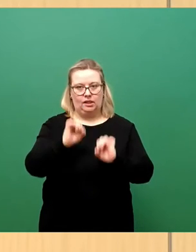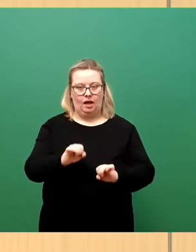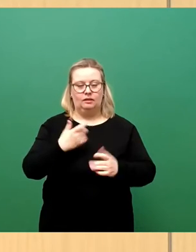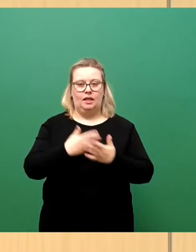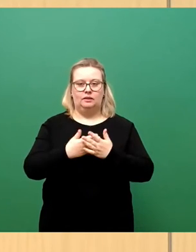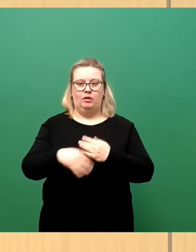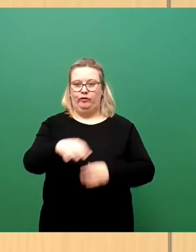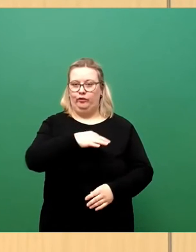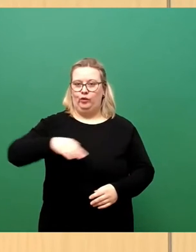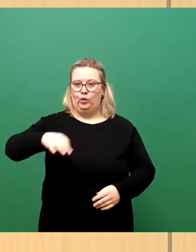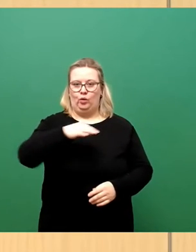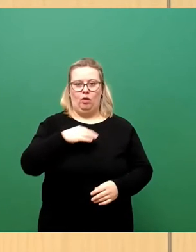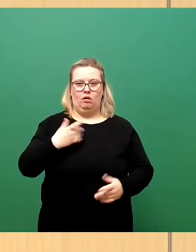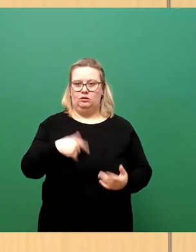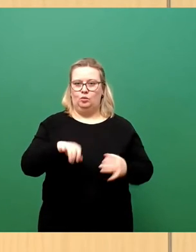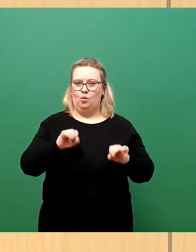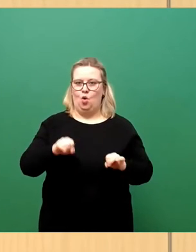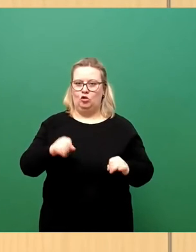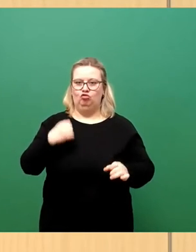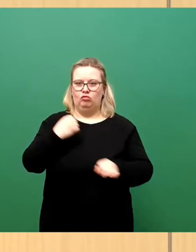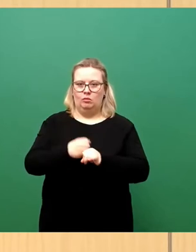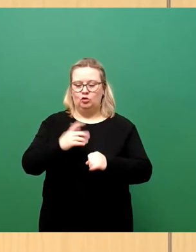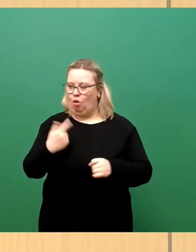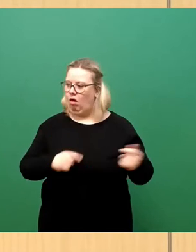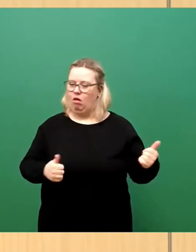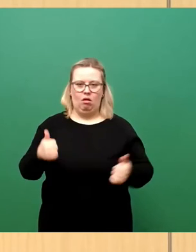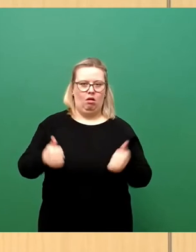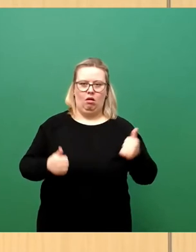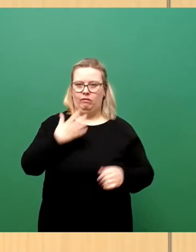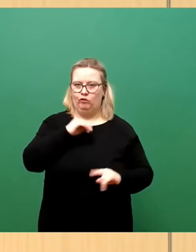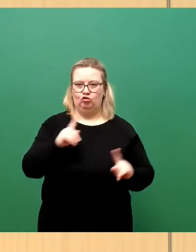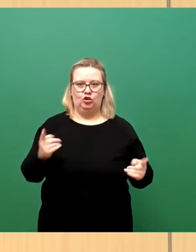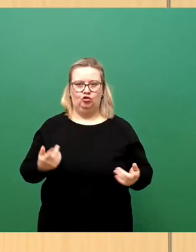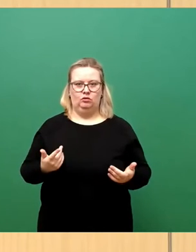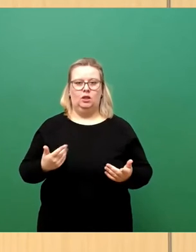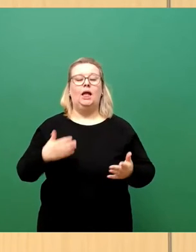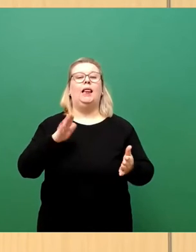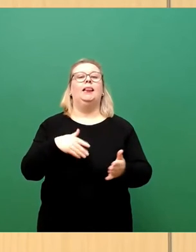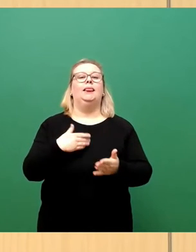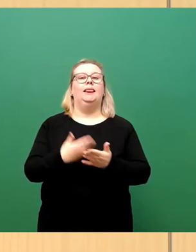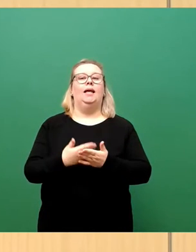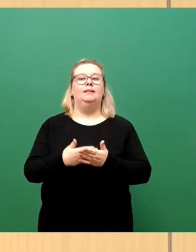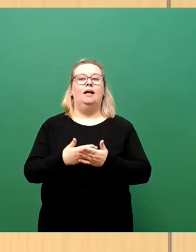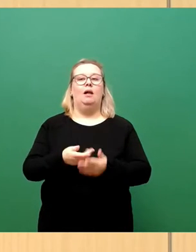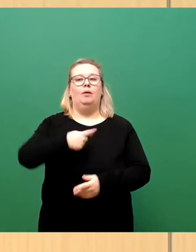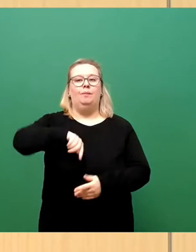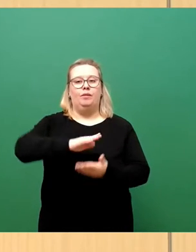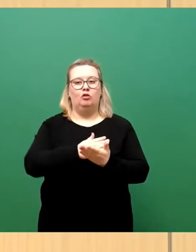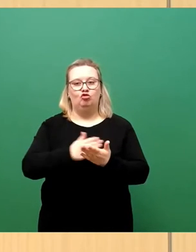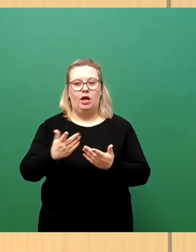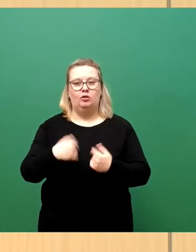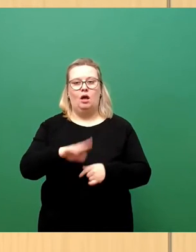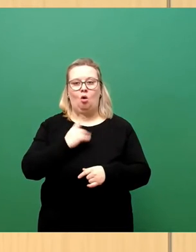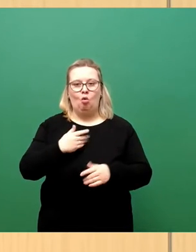uns, hier sich auf so ein politisches Wabangspiel einzulassen. Deswegen haben wir uns dazu entschieden, auch an den